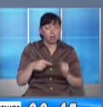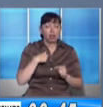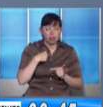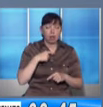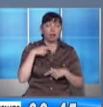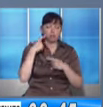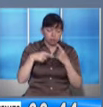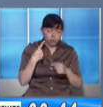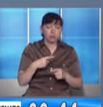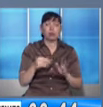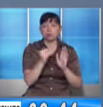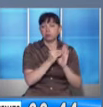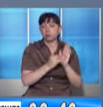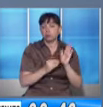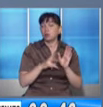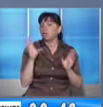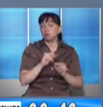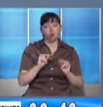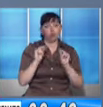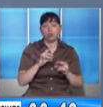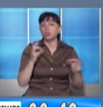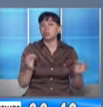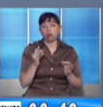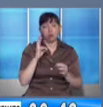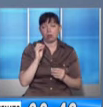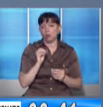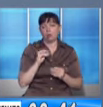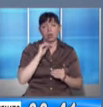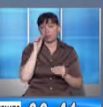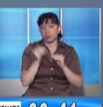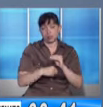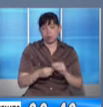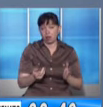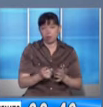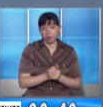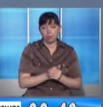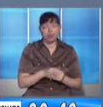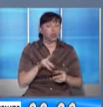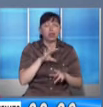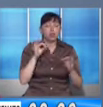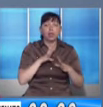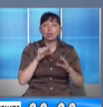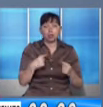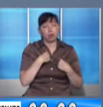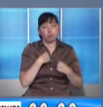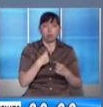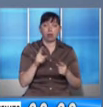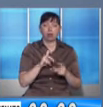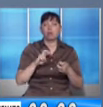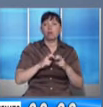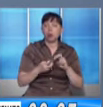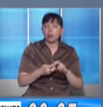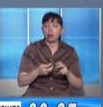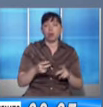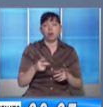ANI toate veniturile pe care le am și niciodată la această instituție de stat nu au apărut întrebări vis-a-vis de integritatea